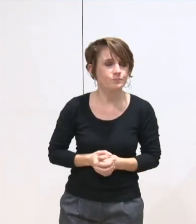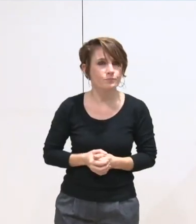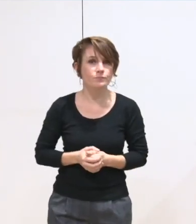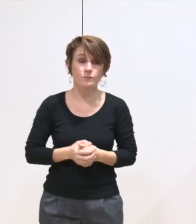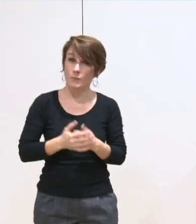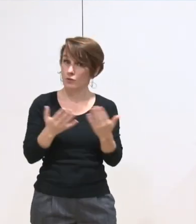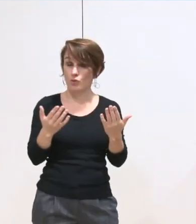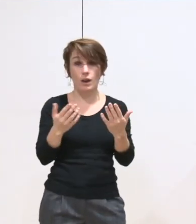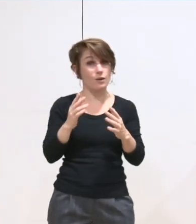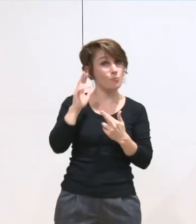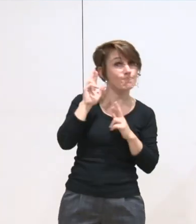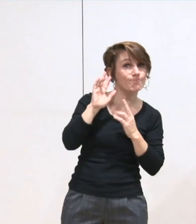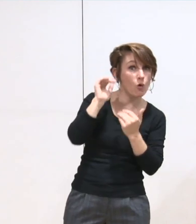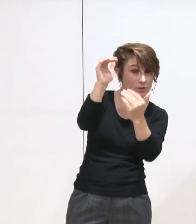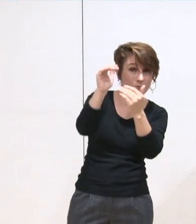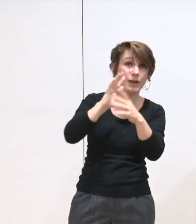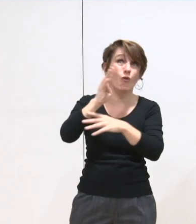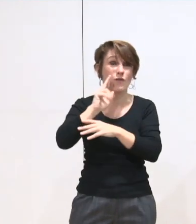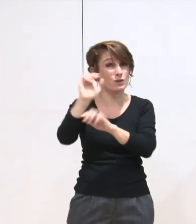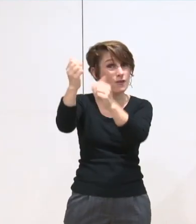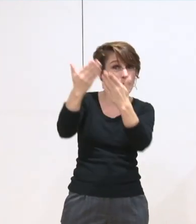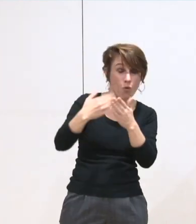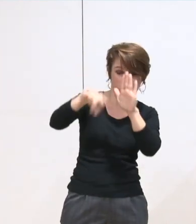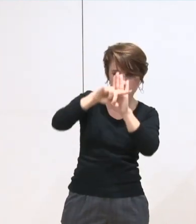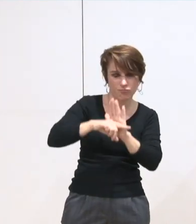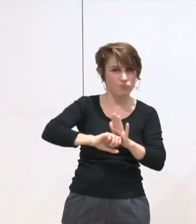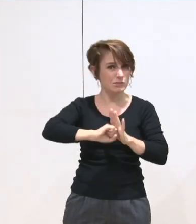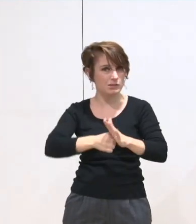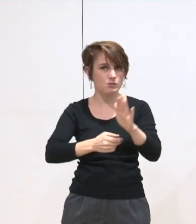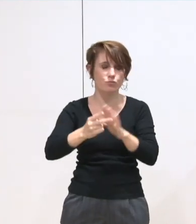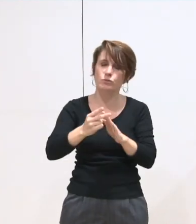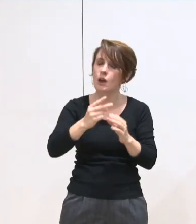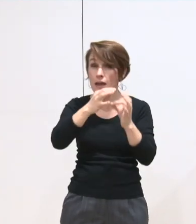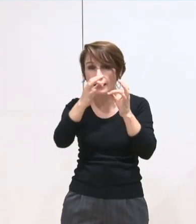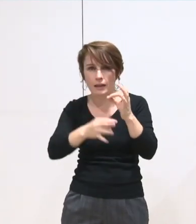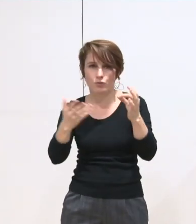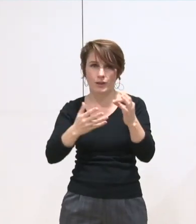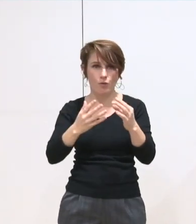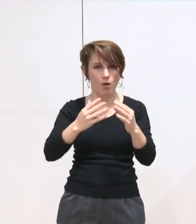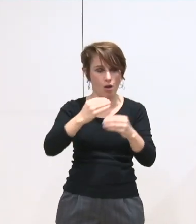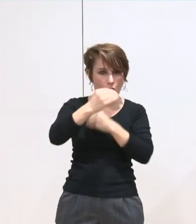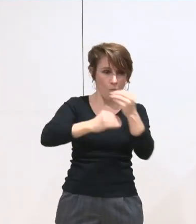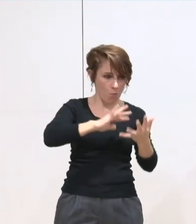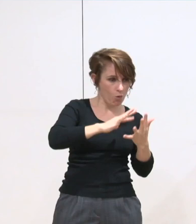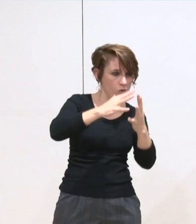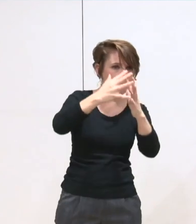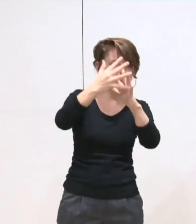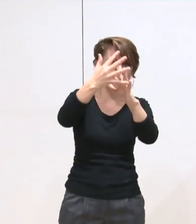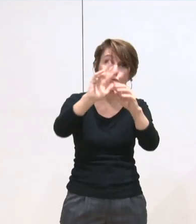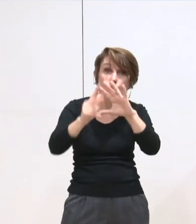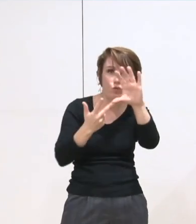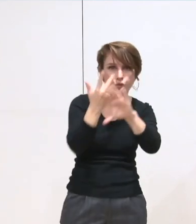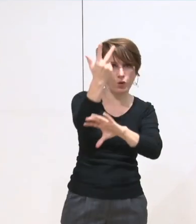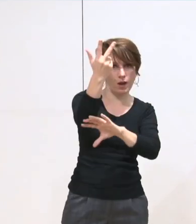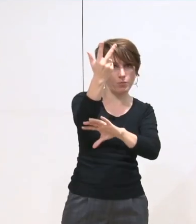nouveau virage dans l'histoire de nos sociétés, un virage vers un mode de développement vivable et durable qui